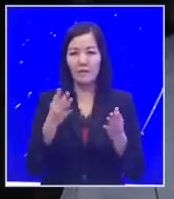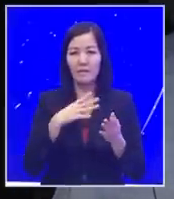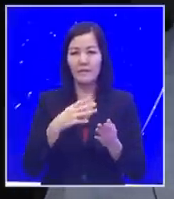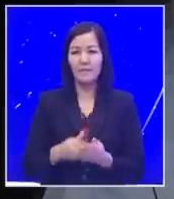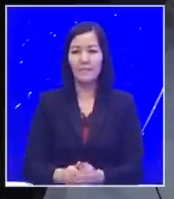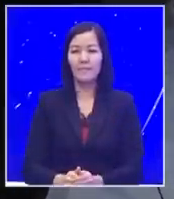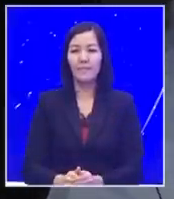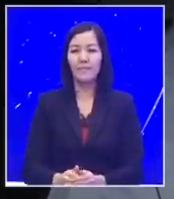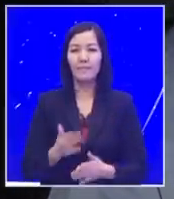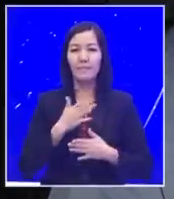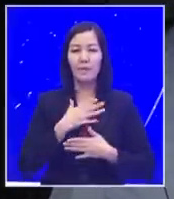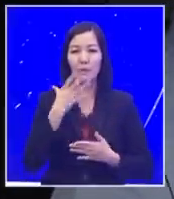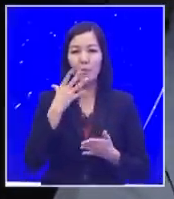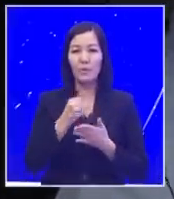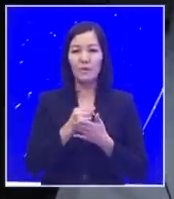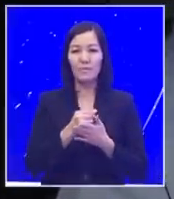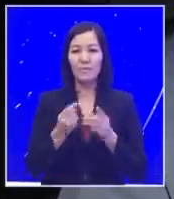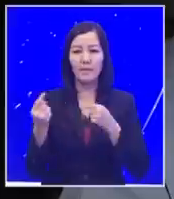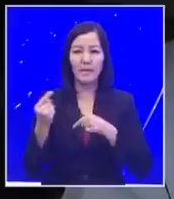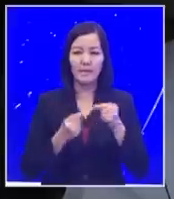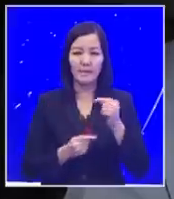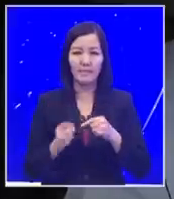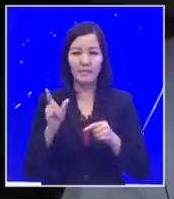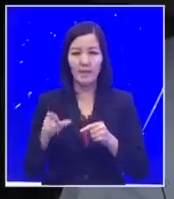бар. Мен өзім кәсіпкермін жеке.